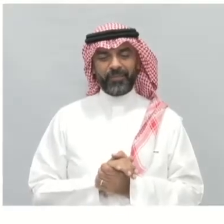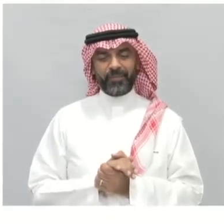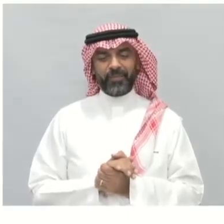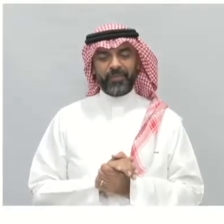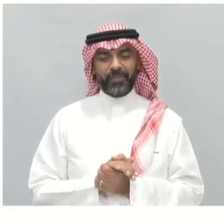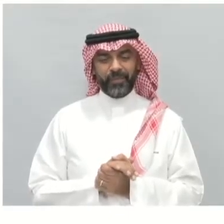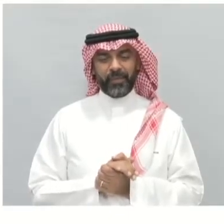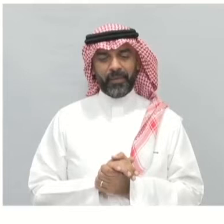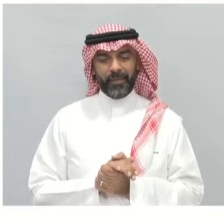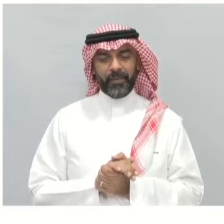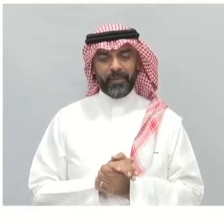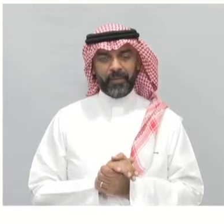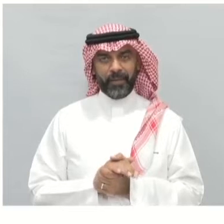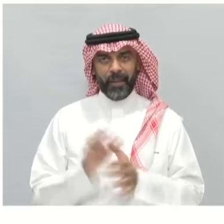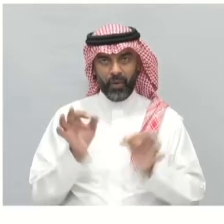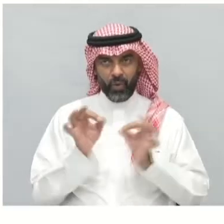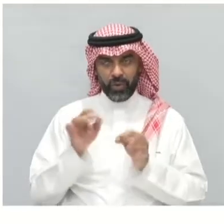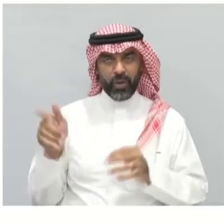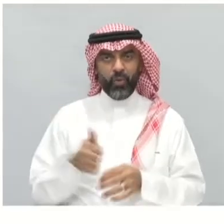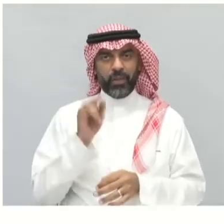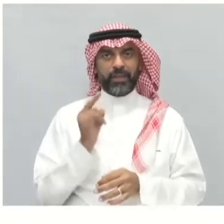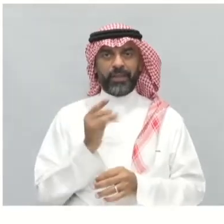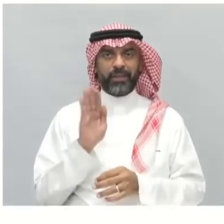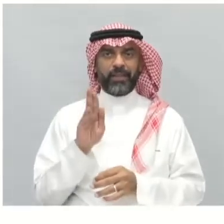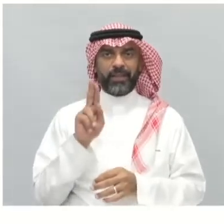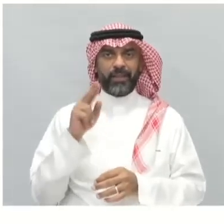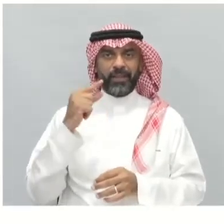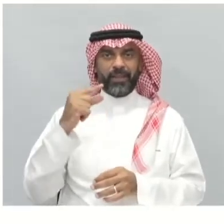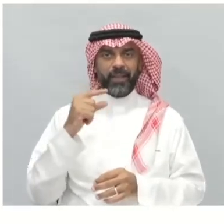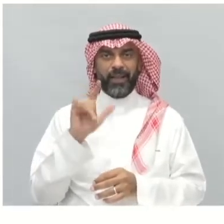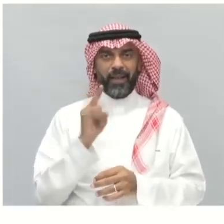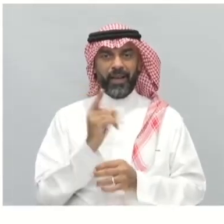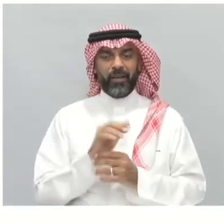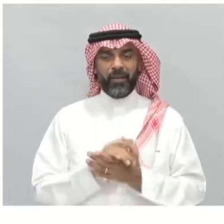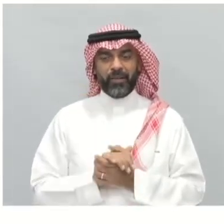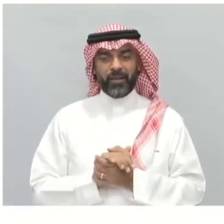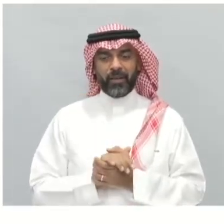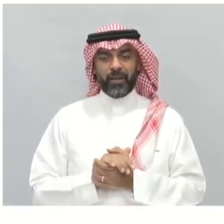هذه المعلومات اللي عندي حتى توصل الى الان الحل